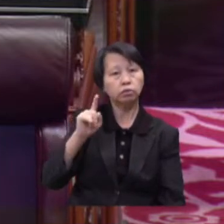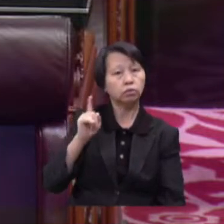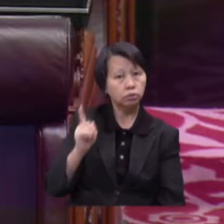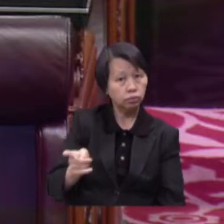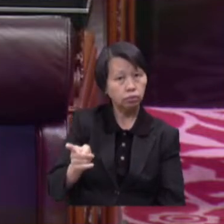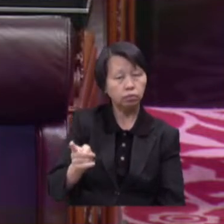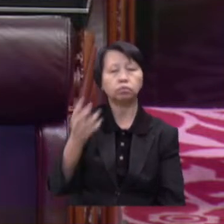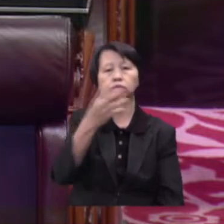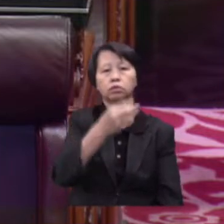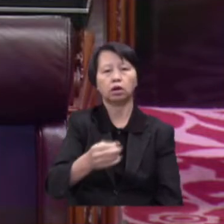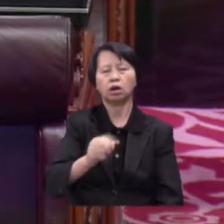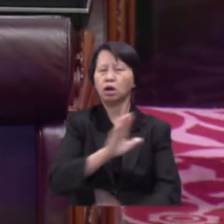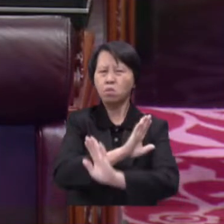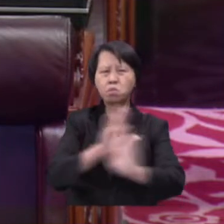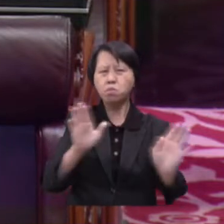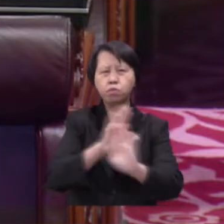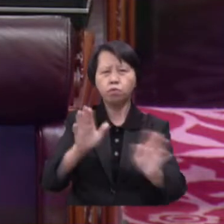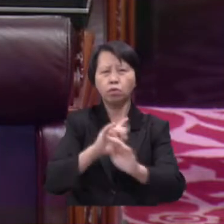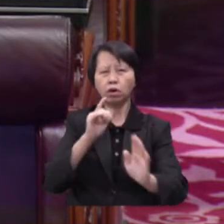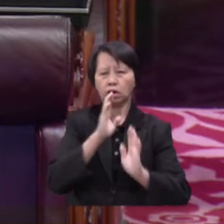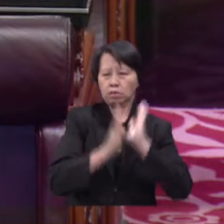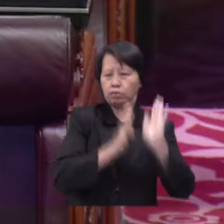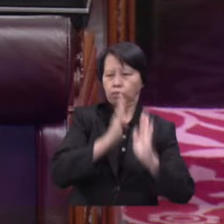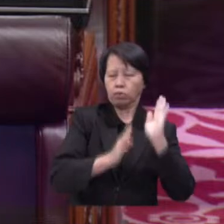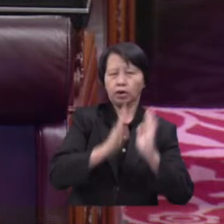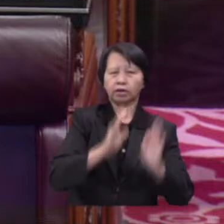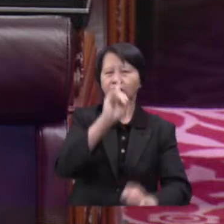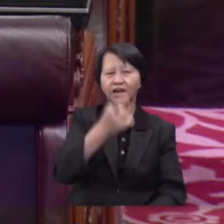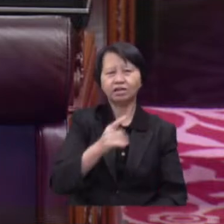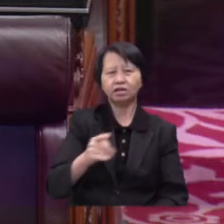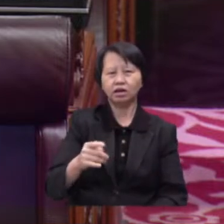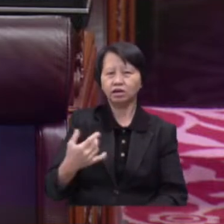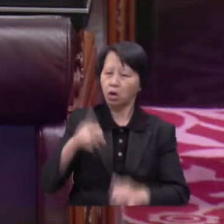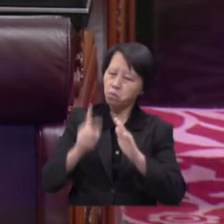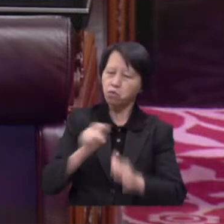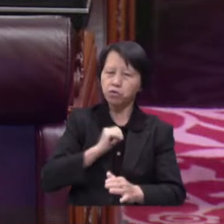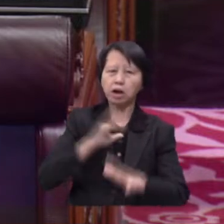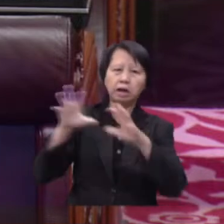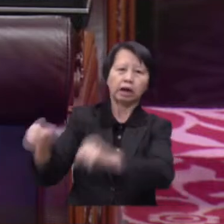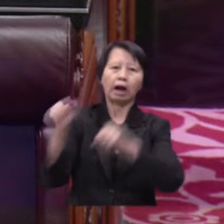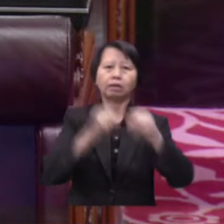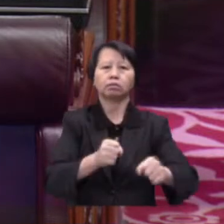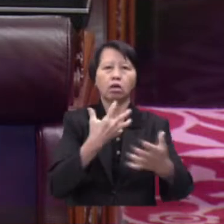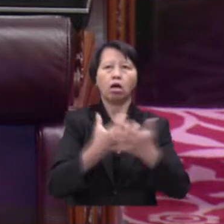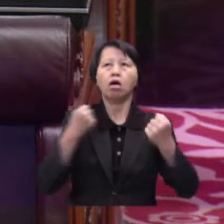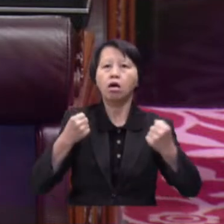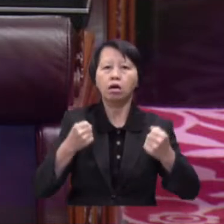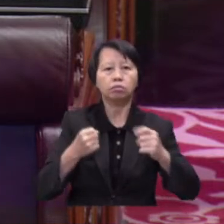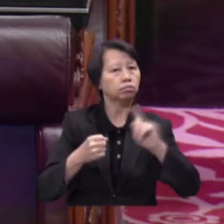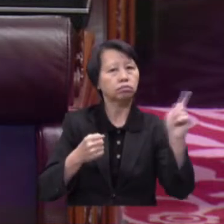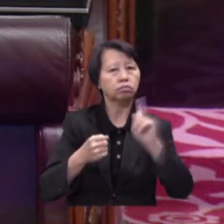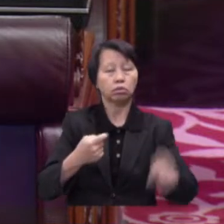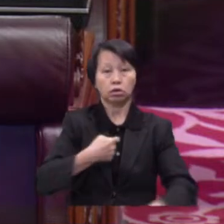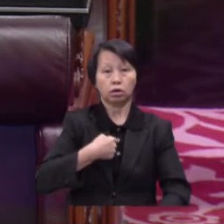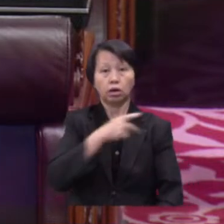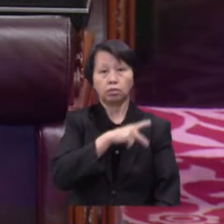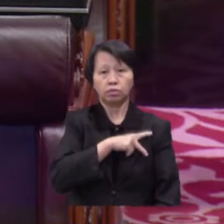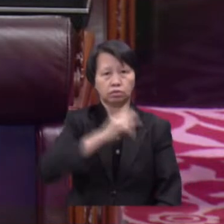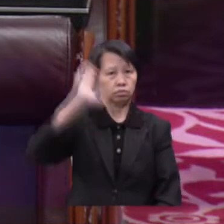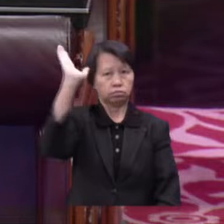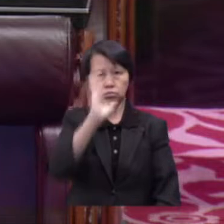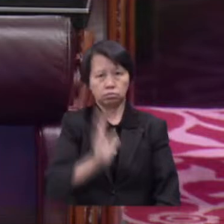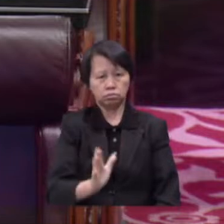dan bukannya kepada perbuatan semata-materinya saya secara pribadi tidak pernah